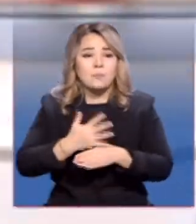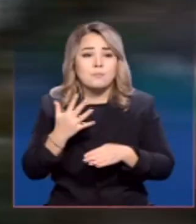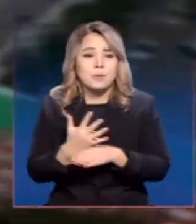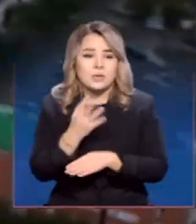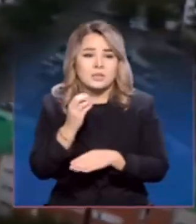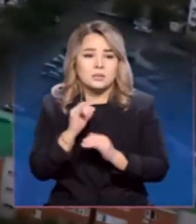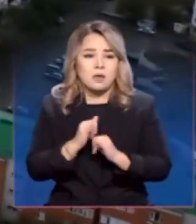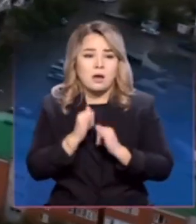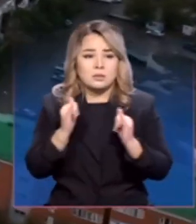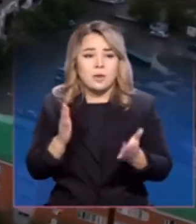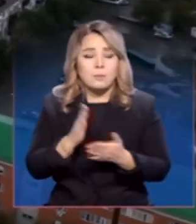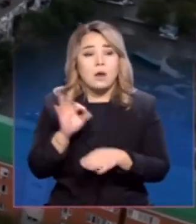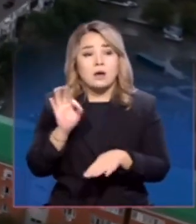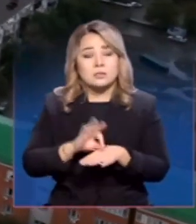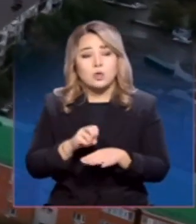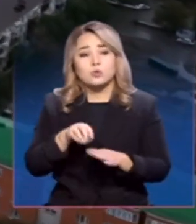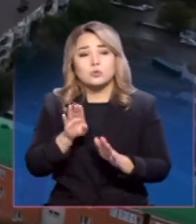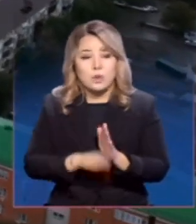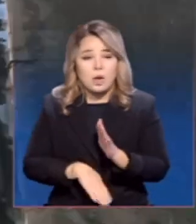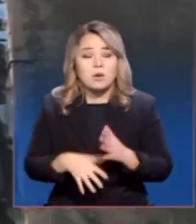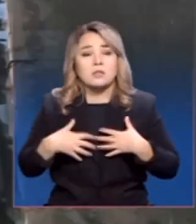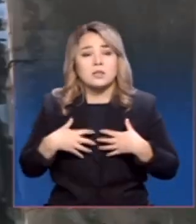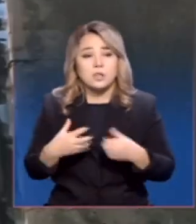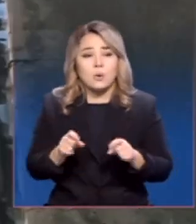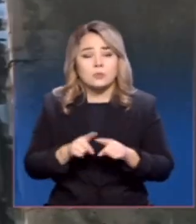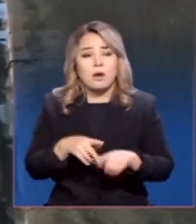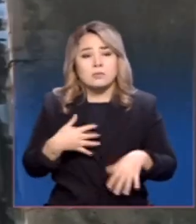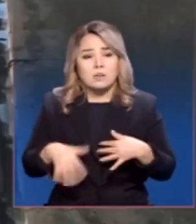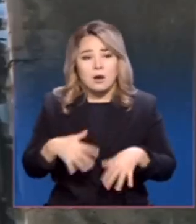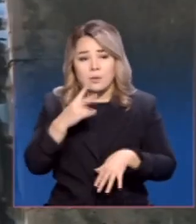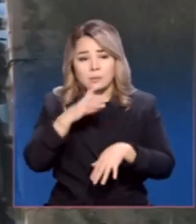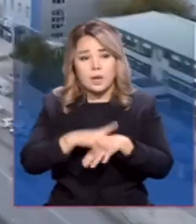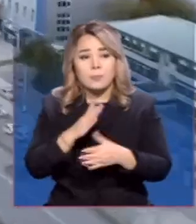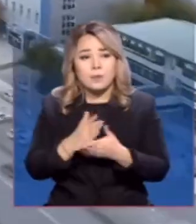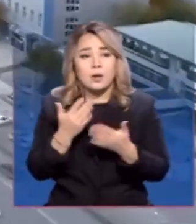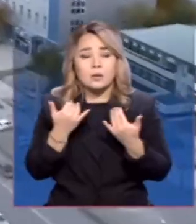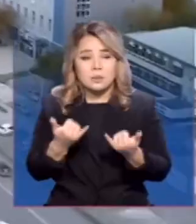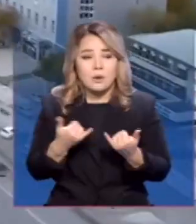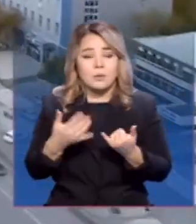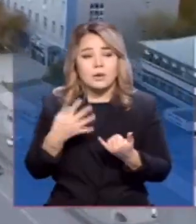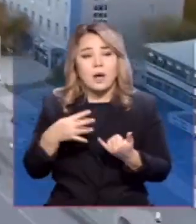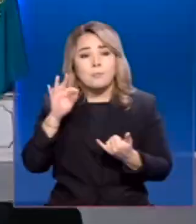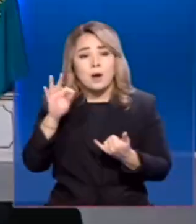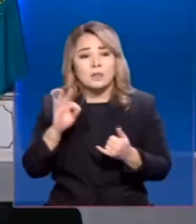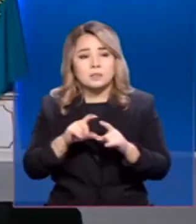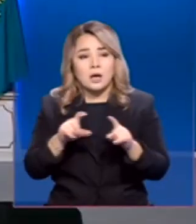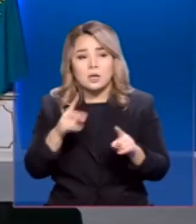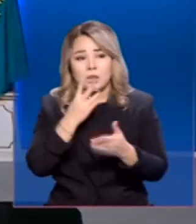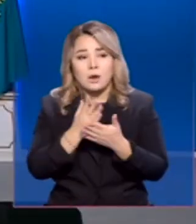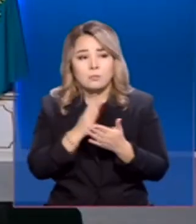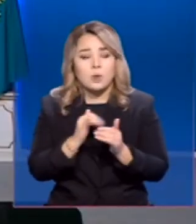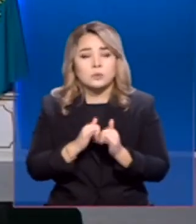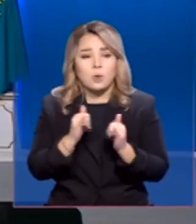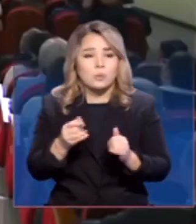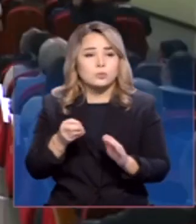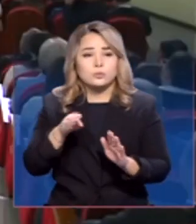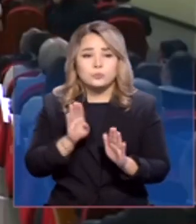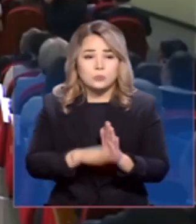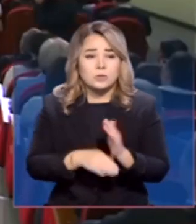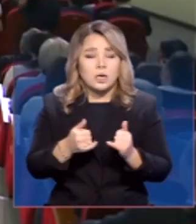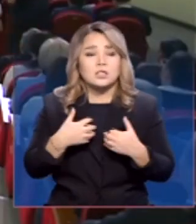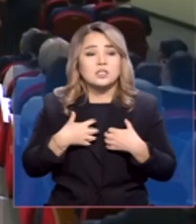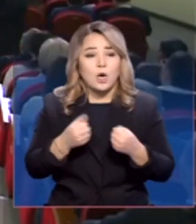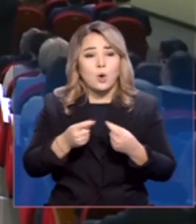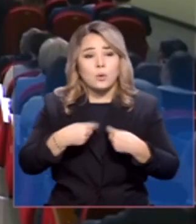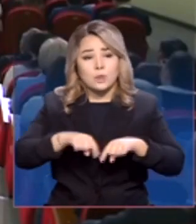екен. Дерт асқынға мен денсаулық сақтау нысандары ақсап тұр. Ескірген емханалар саны 40%-ға жеткен. Психикалық денсаулық